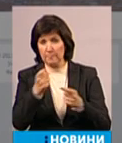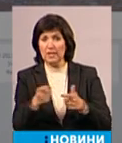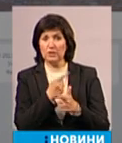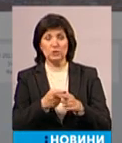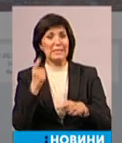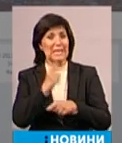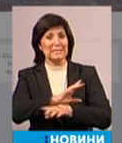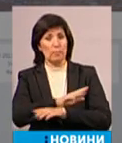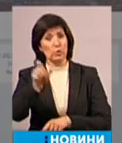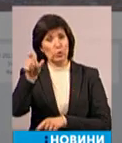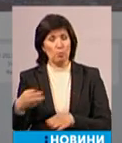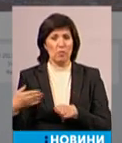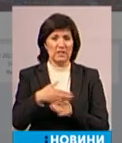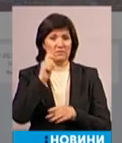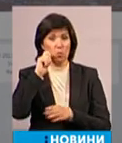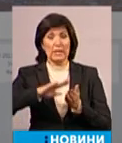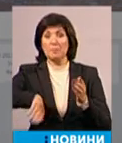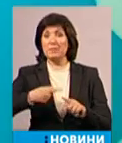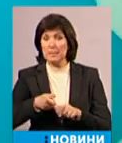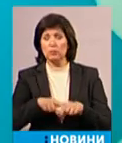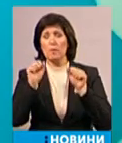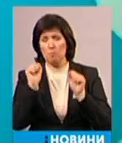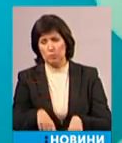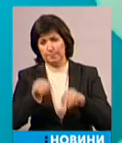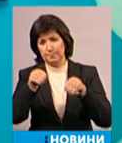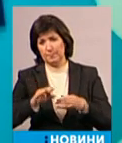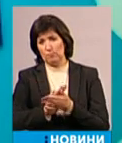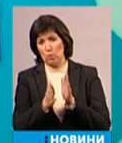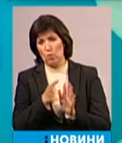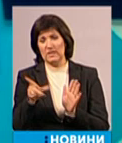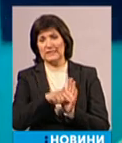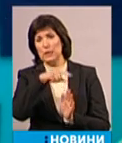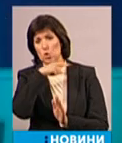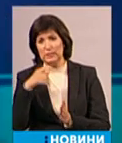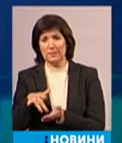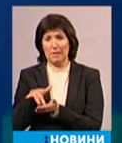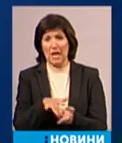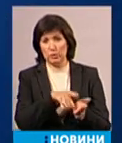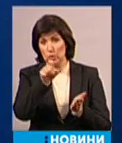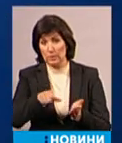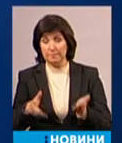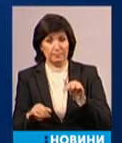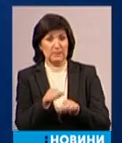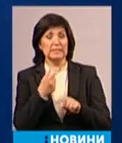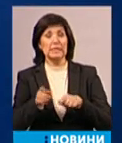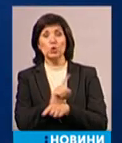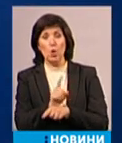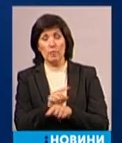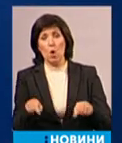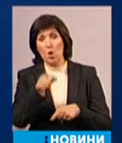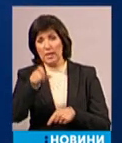не заборонений йому в'їзд в Україну. Лише після цього можна укладати договір з російськими гастролерами. В разі порушення цих норм